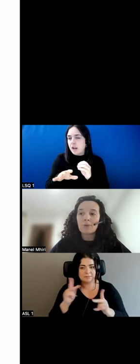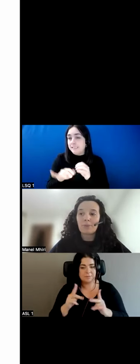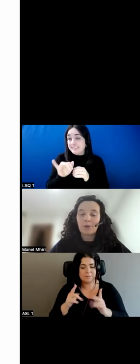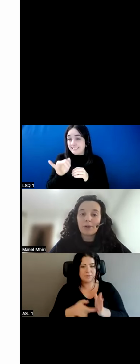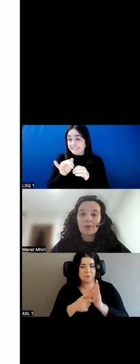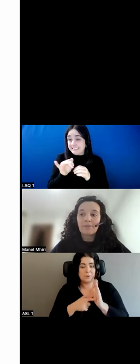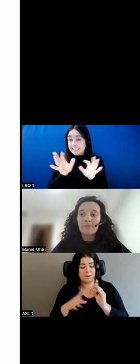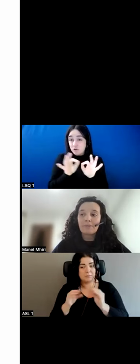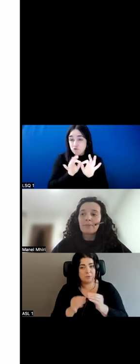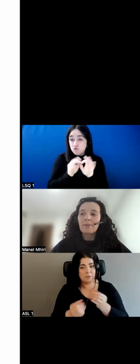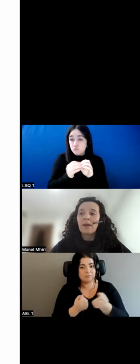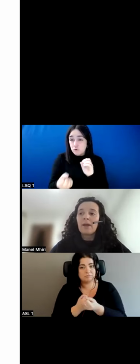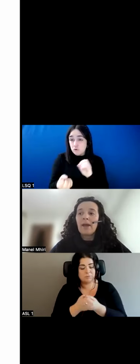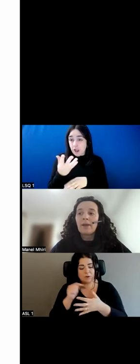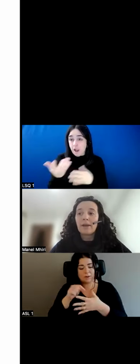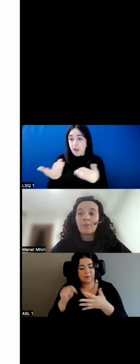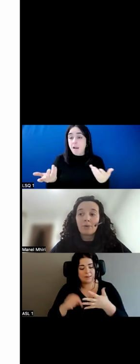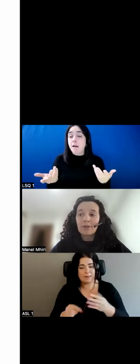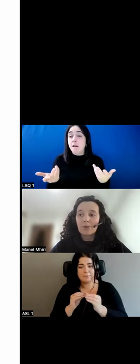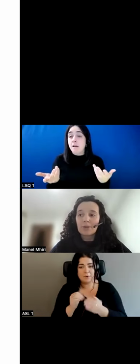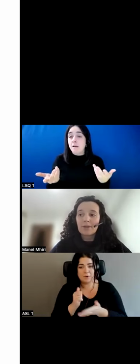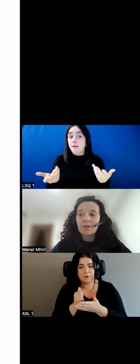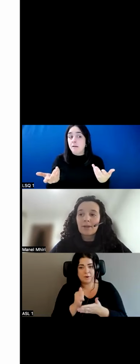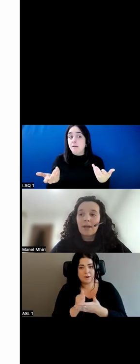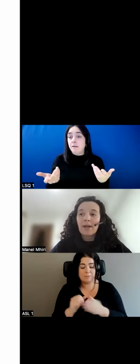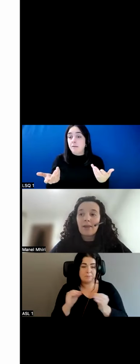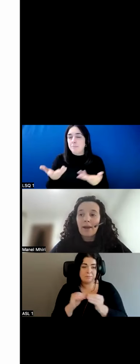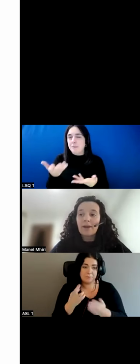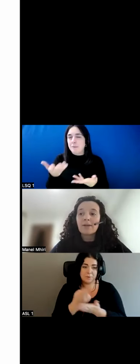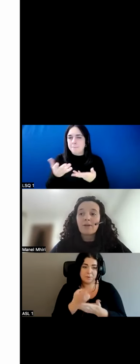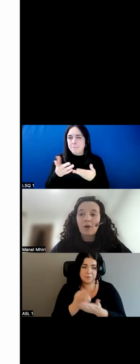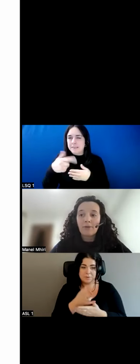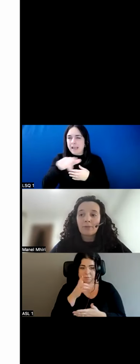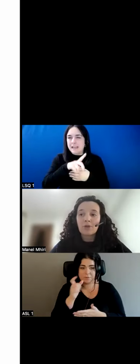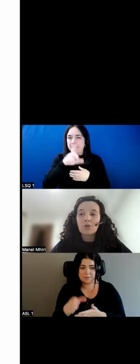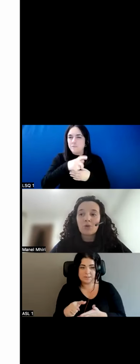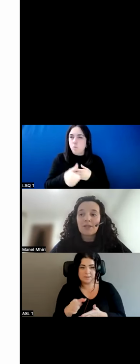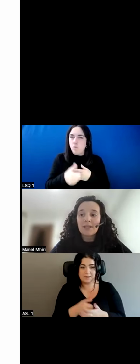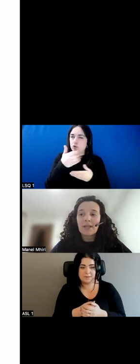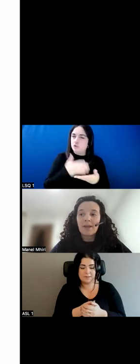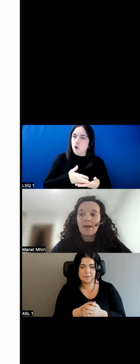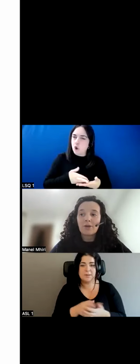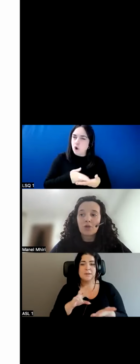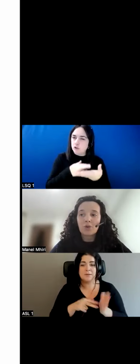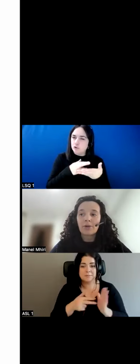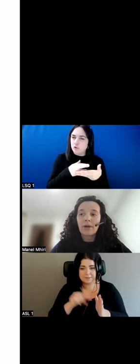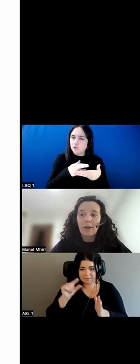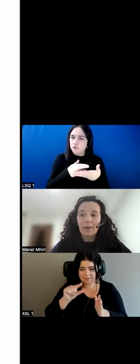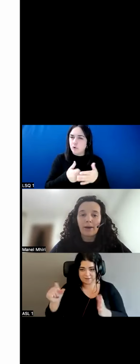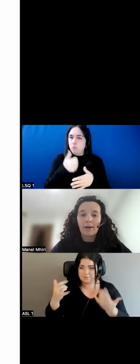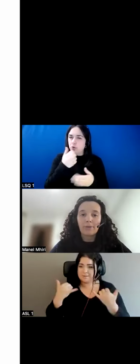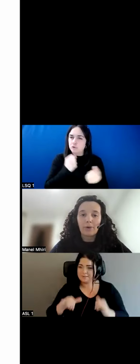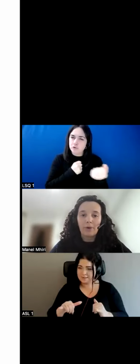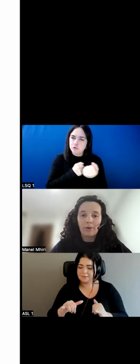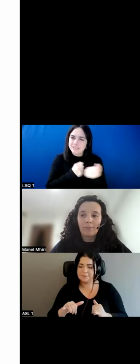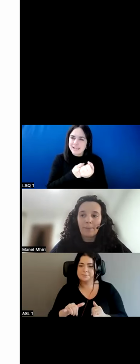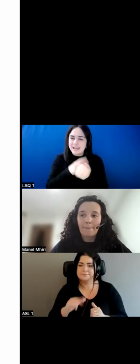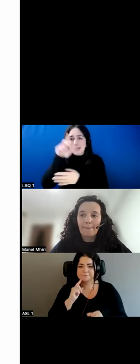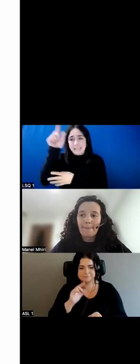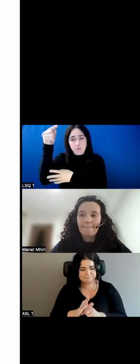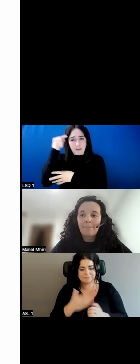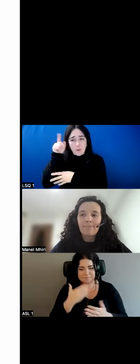et peut-être que certaines personnes auraient besoin de plus de soutien et de plus de ressources, les gouvernements devraient quand